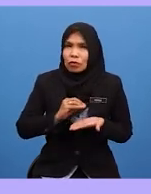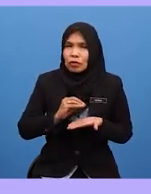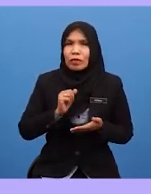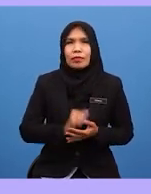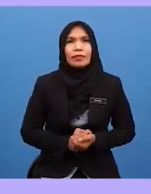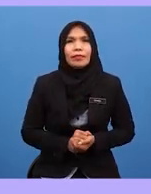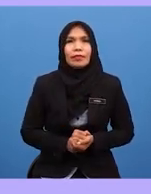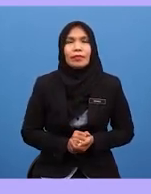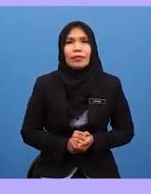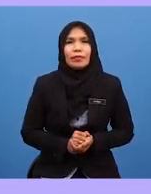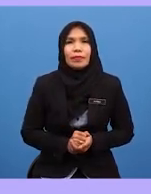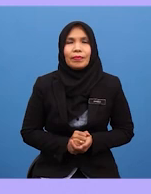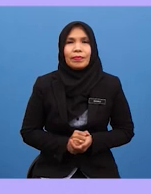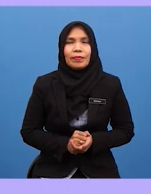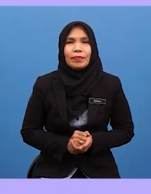mati.